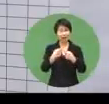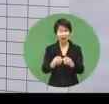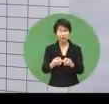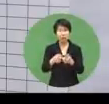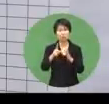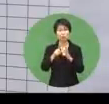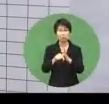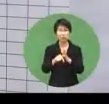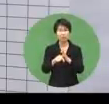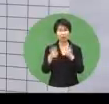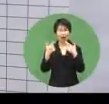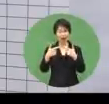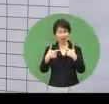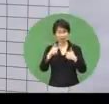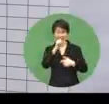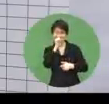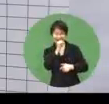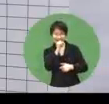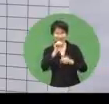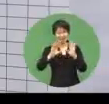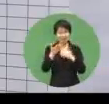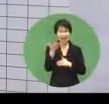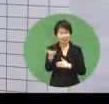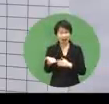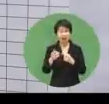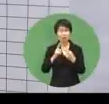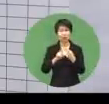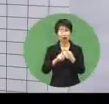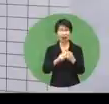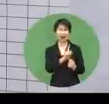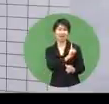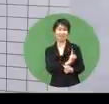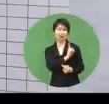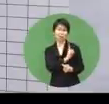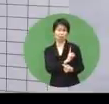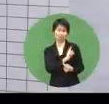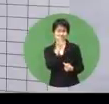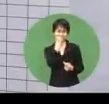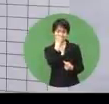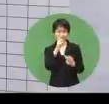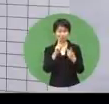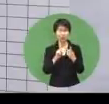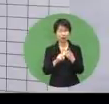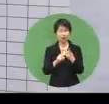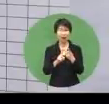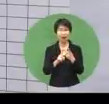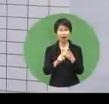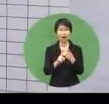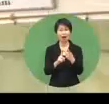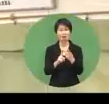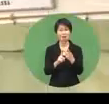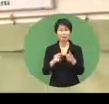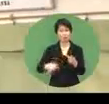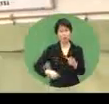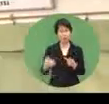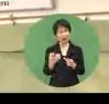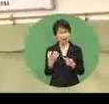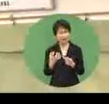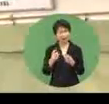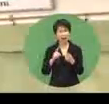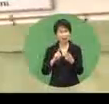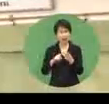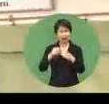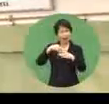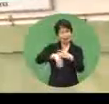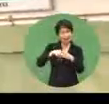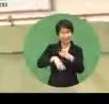は日々の風邪をひいてないとか、体温ですね、とか、またちょっと腹痛下痢を